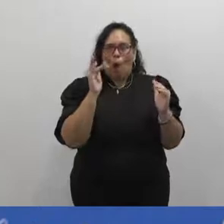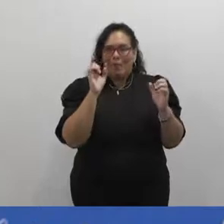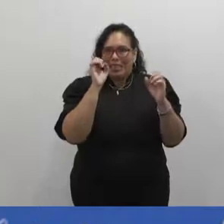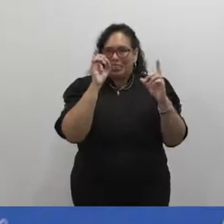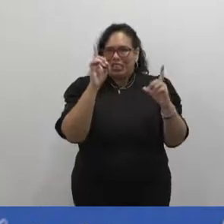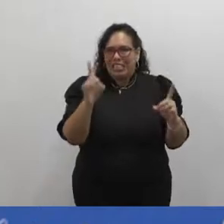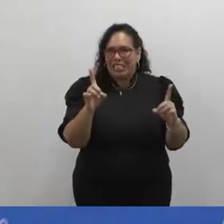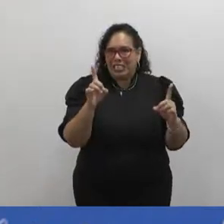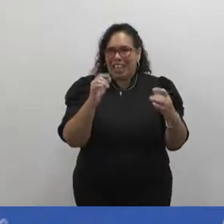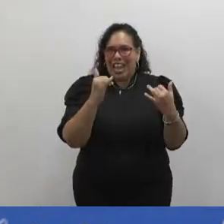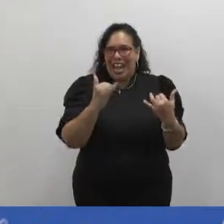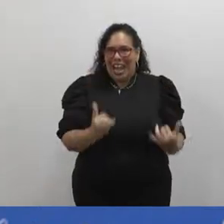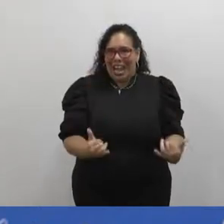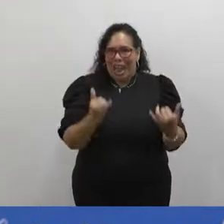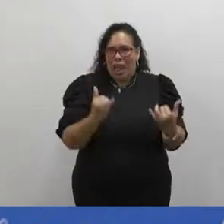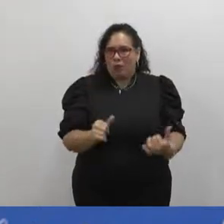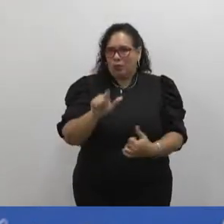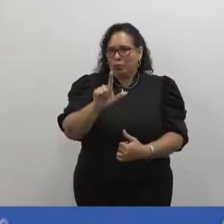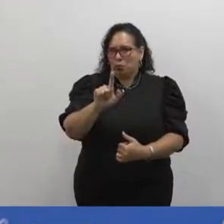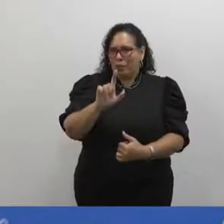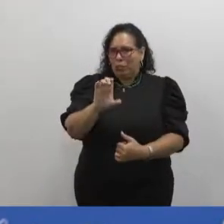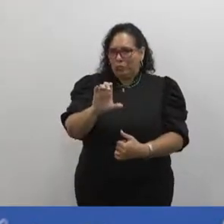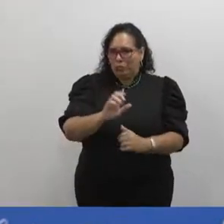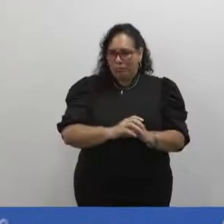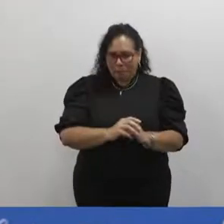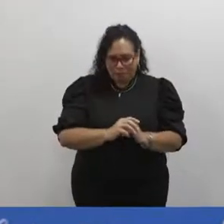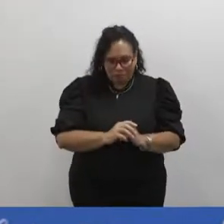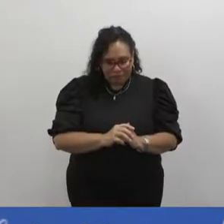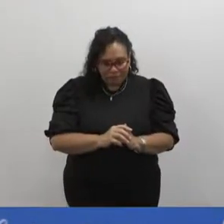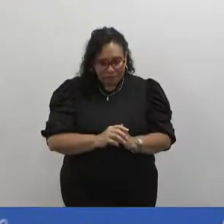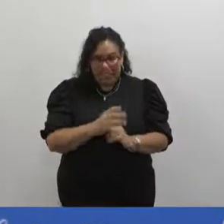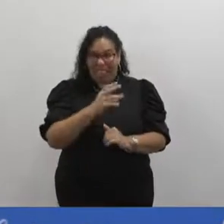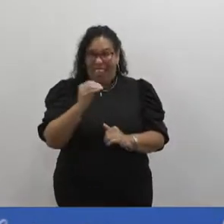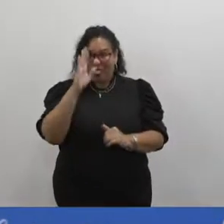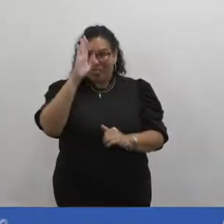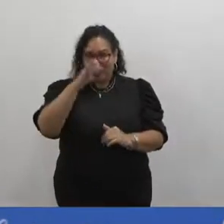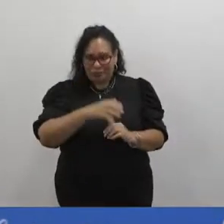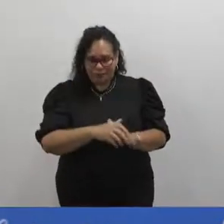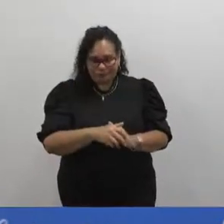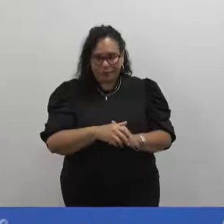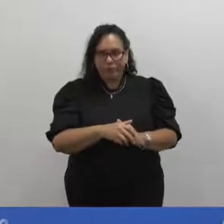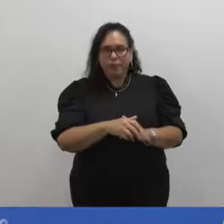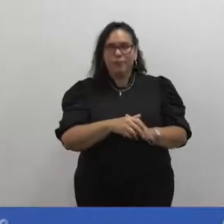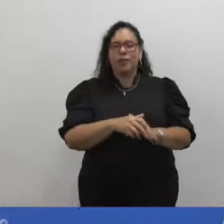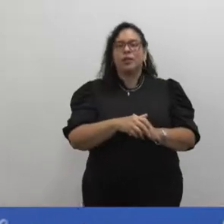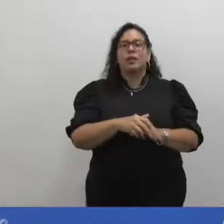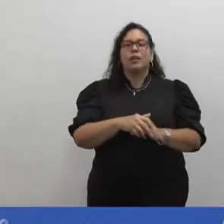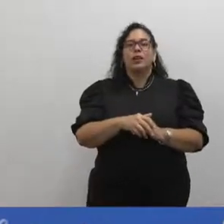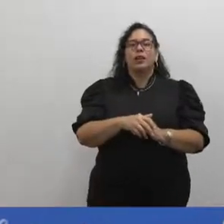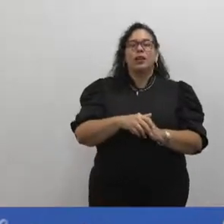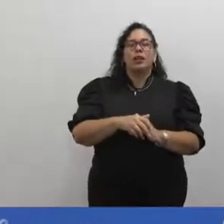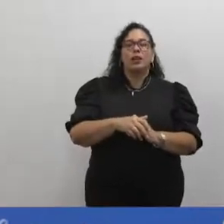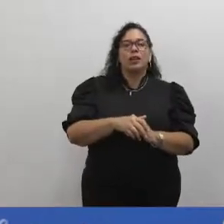tầm rong cho mùi vì lời này tới thằng ngày đột anh em thà anh